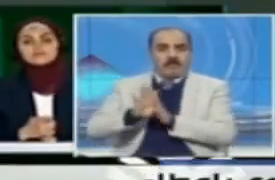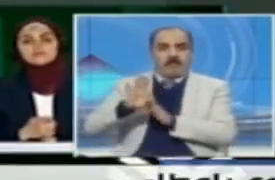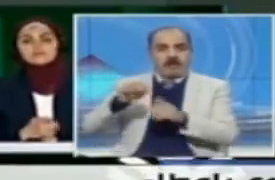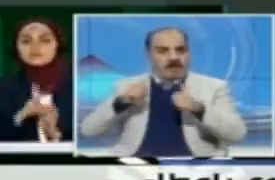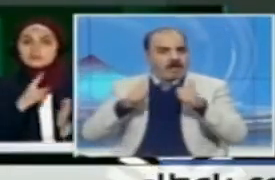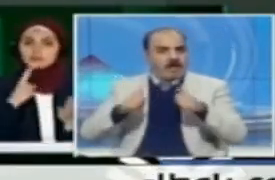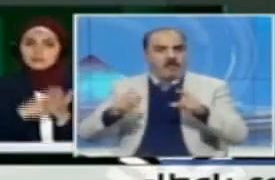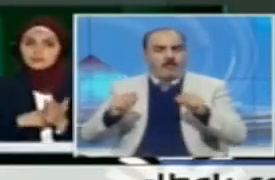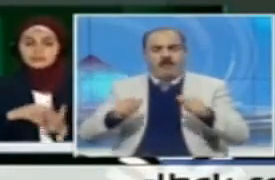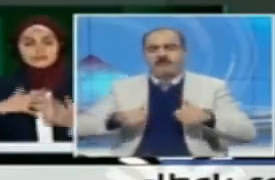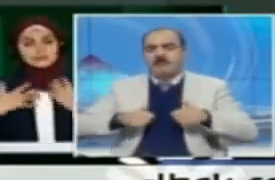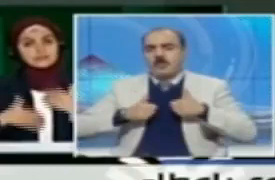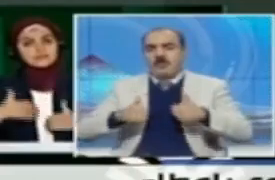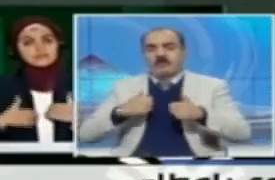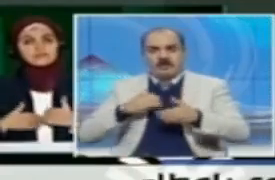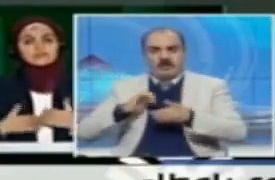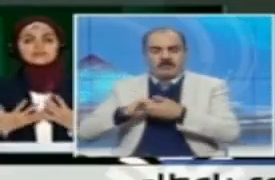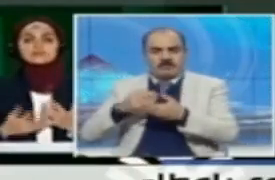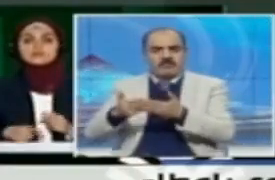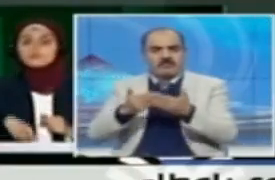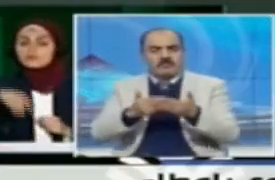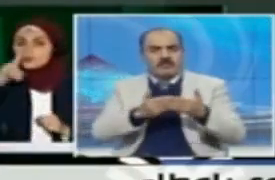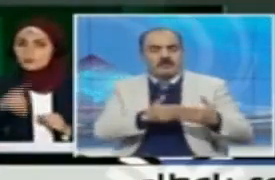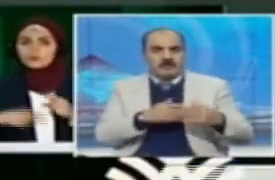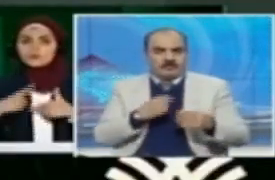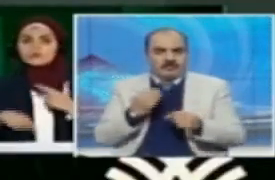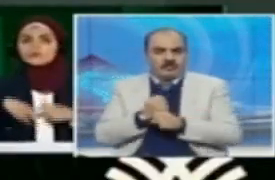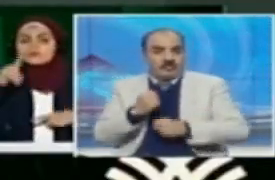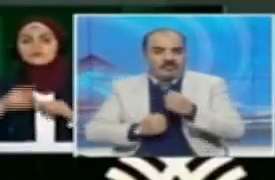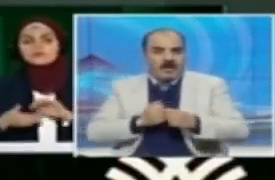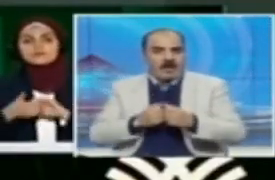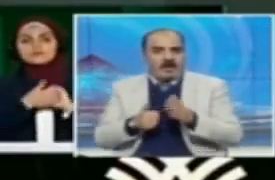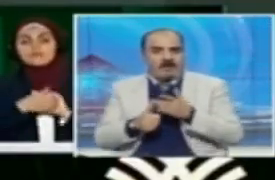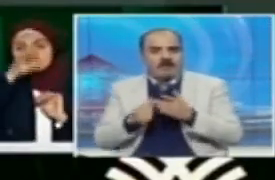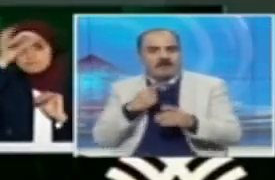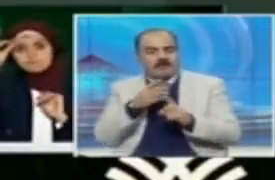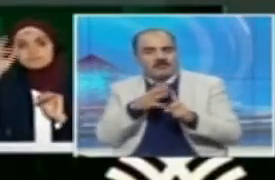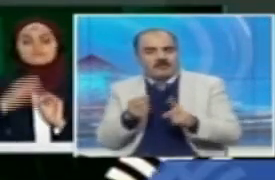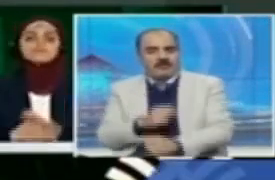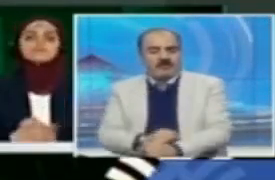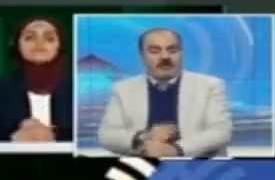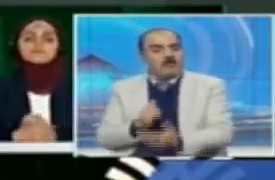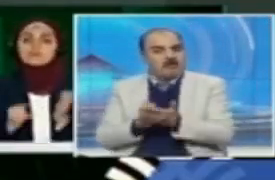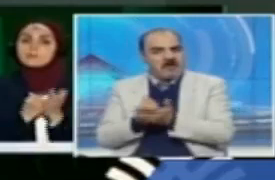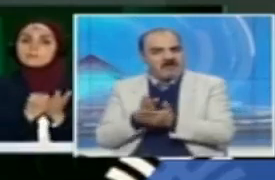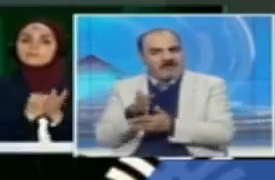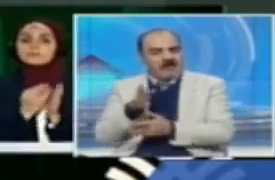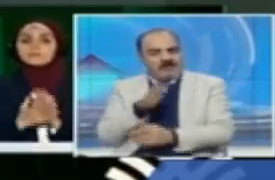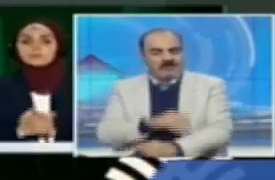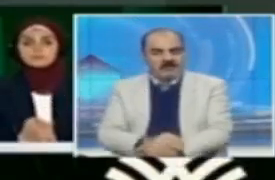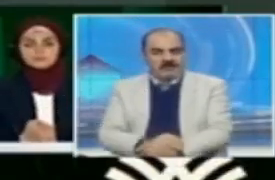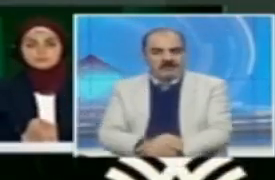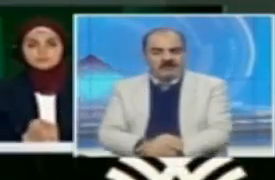النمو الهائل تعاوننا على نحو فعال. على سبيل المثال في المدارس